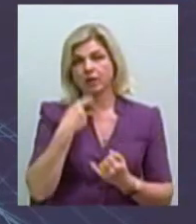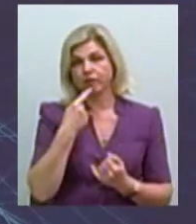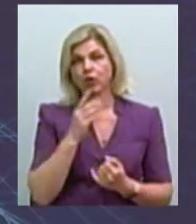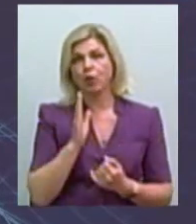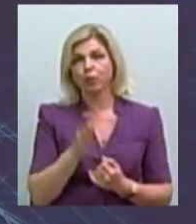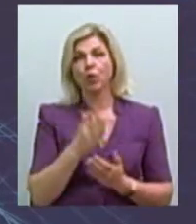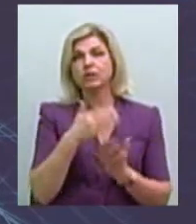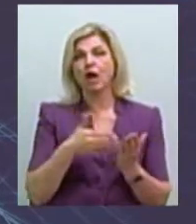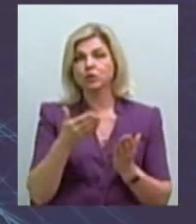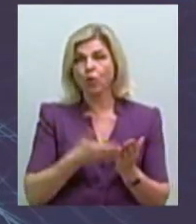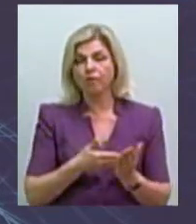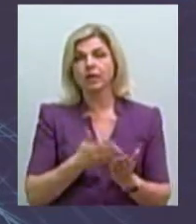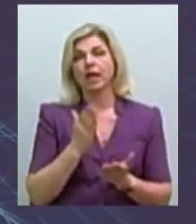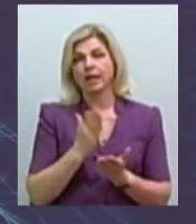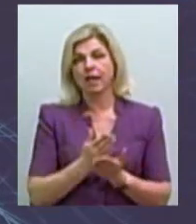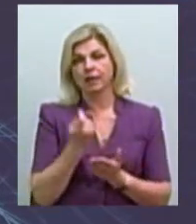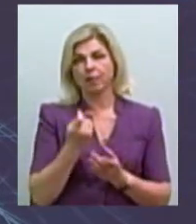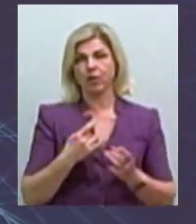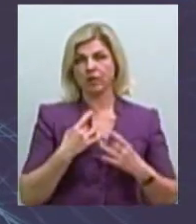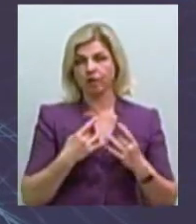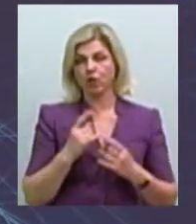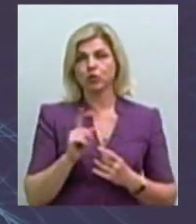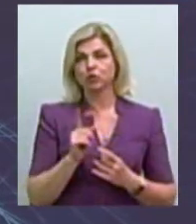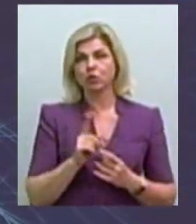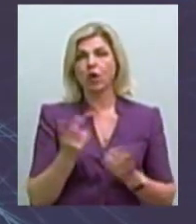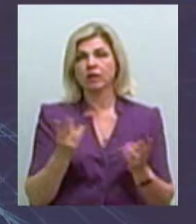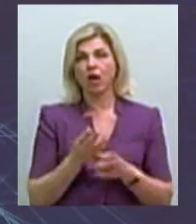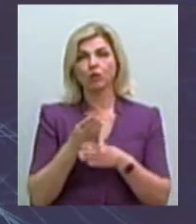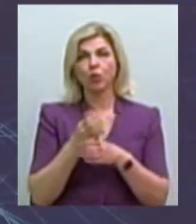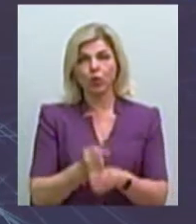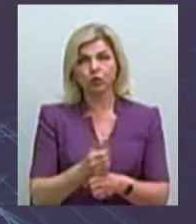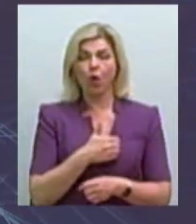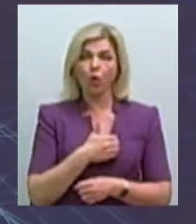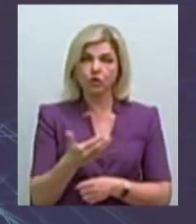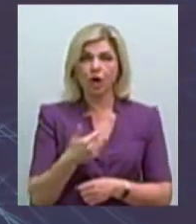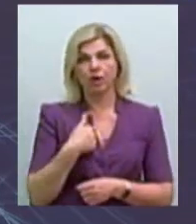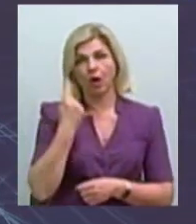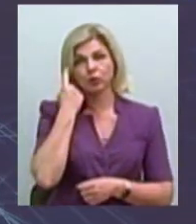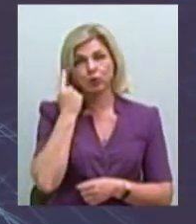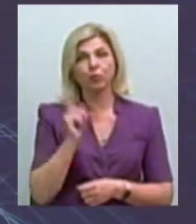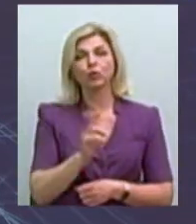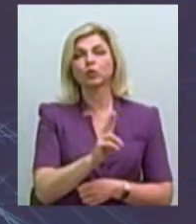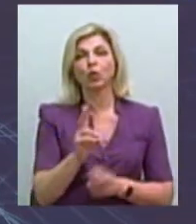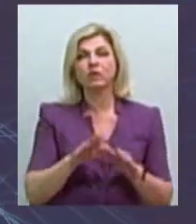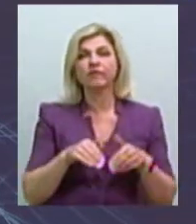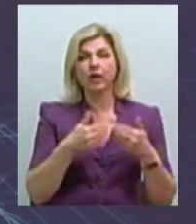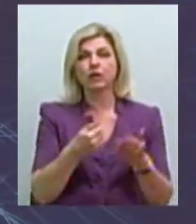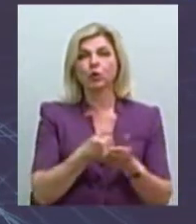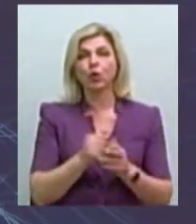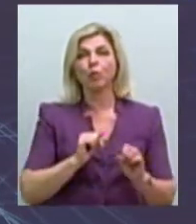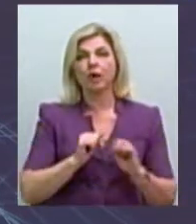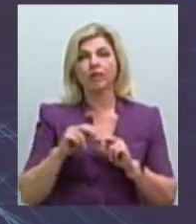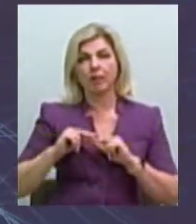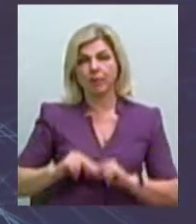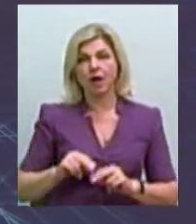буде скасовано. Тобто є якась нервозність в цьому, що треба їх скорочувати. Хоча, ну, я думаю, що ті, хто звертався до управління праці, особливо